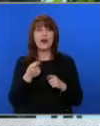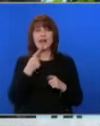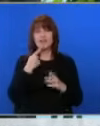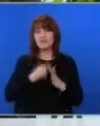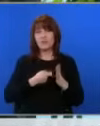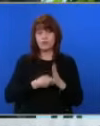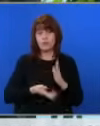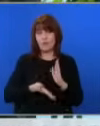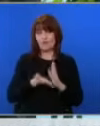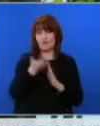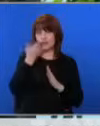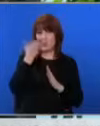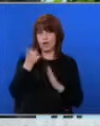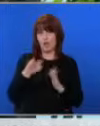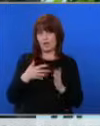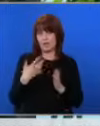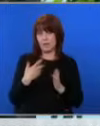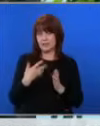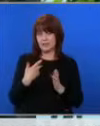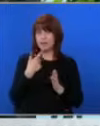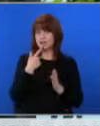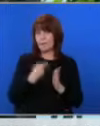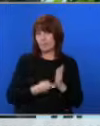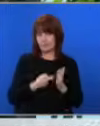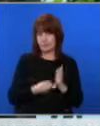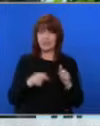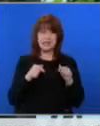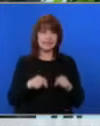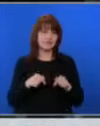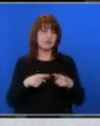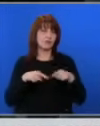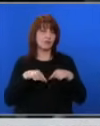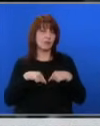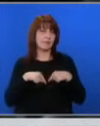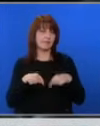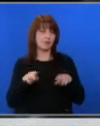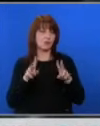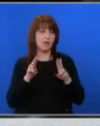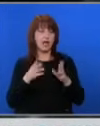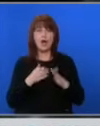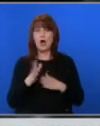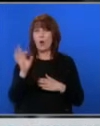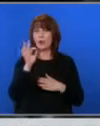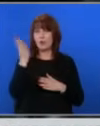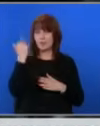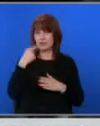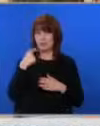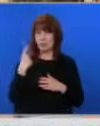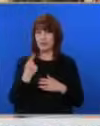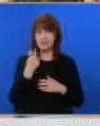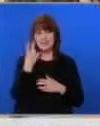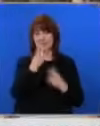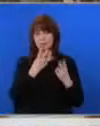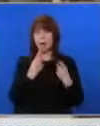твърде висок размер, която се явиха, се потвърди с днешното съдебно решение. През октомври миналата година стана ясно,